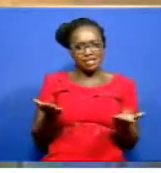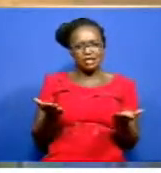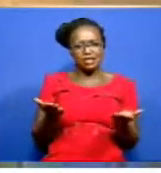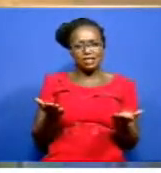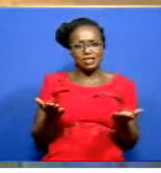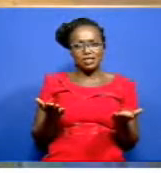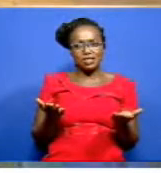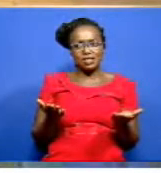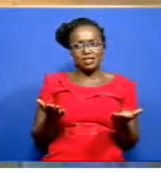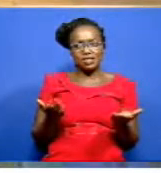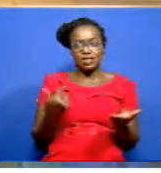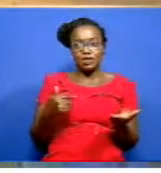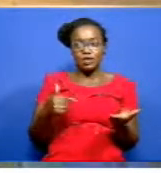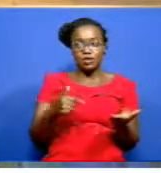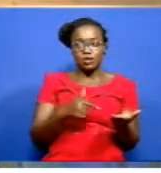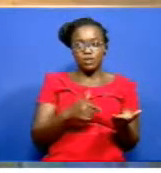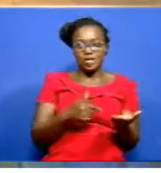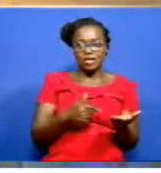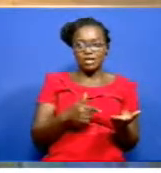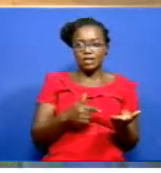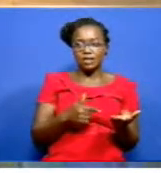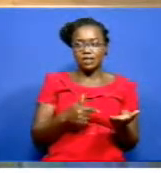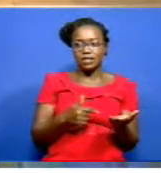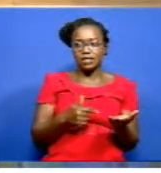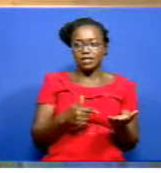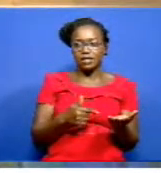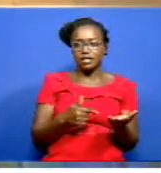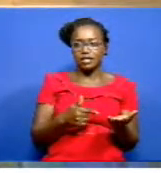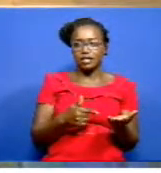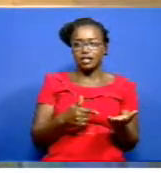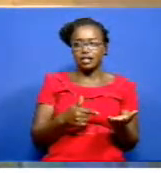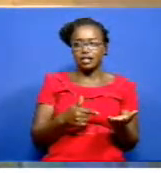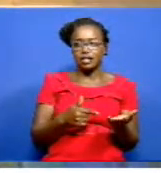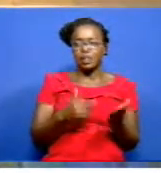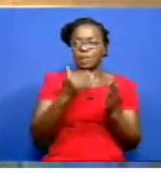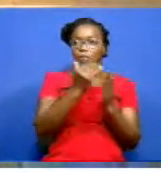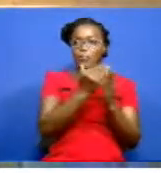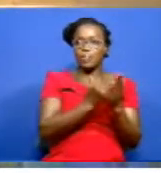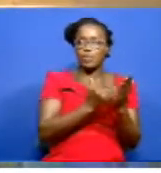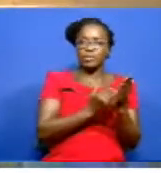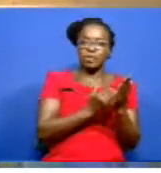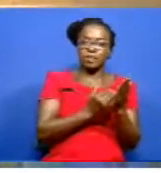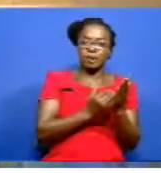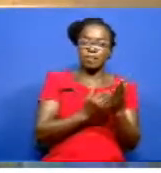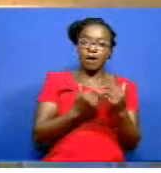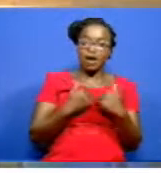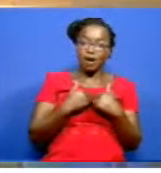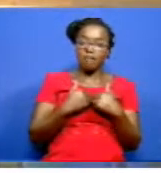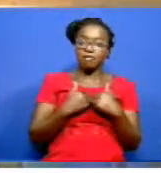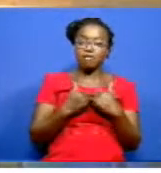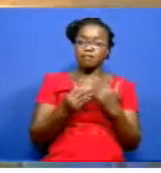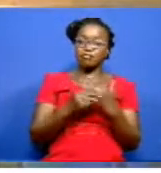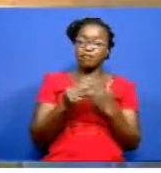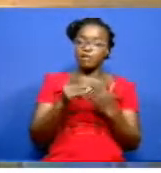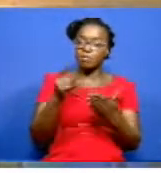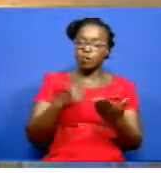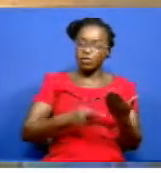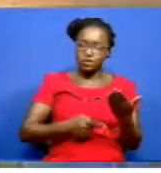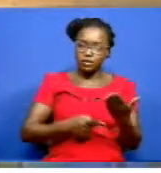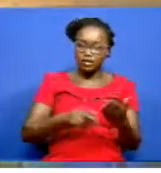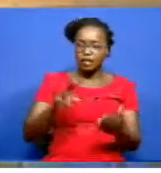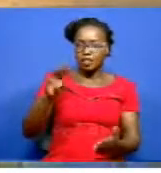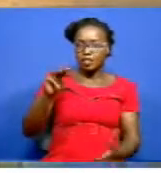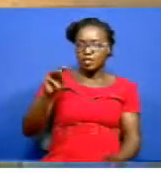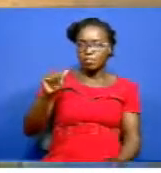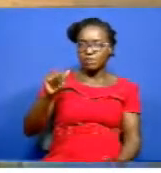ndio maana sisi kama Thalia tuna program yetu inaitwa Maisha. Sasa mama anapoenda hospitali